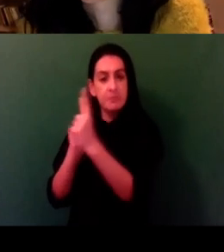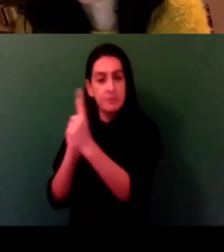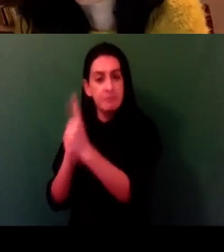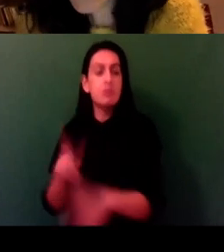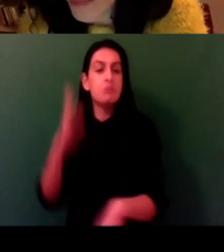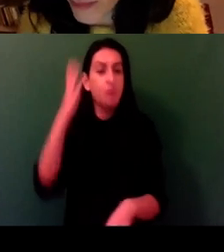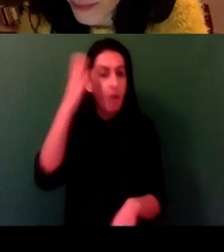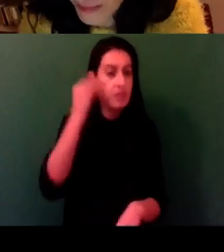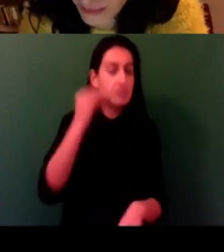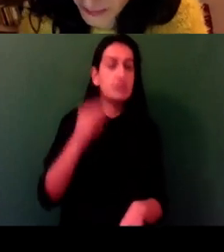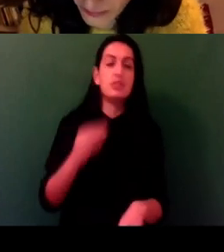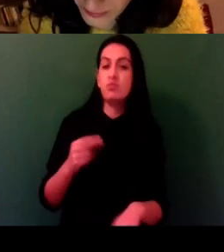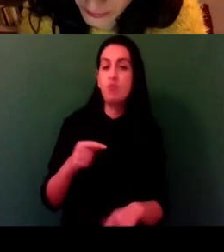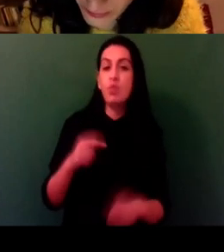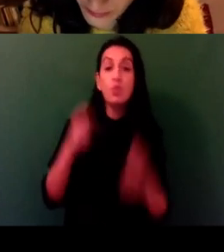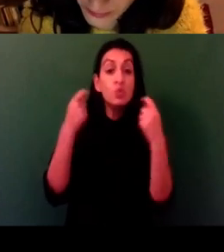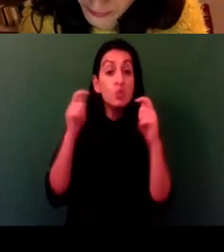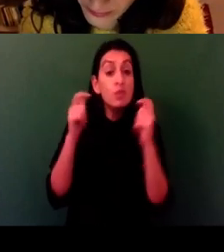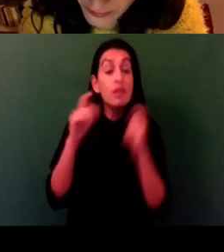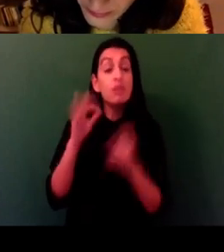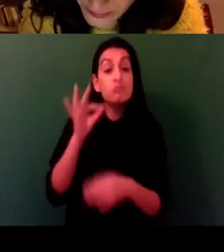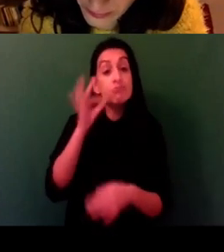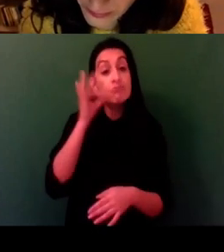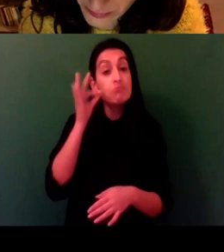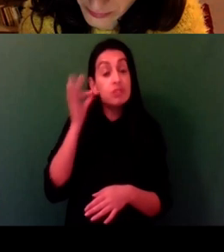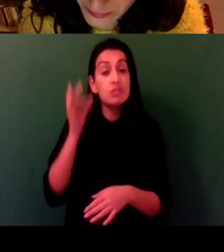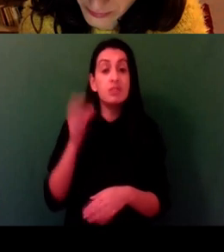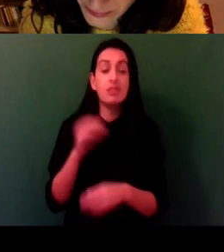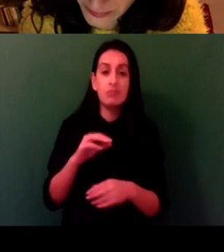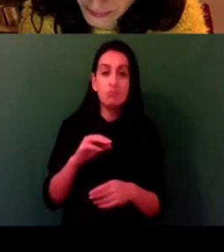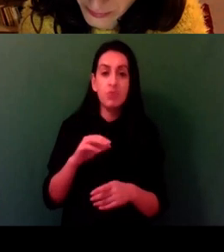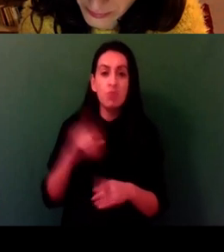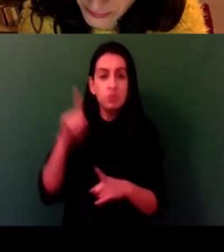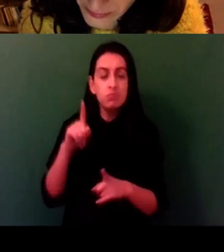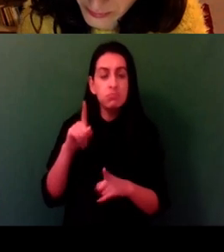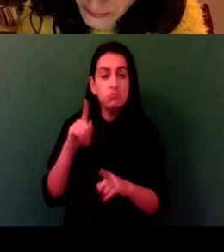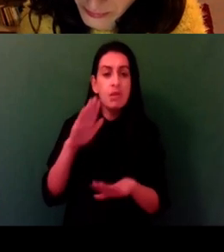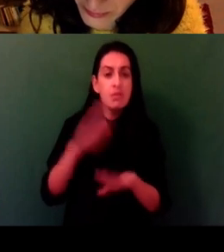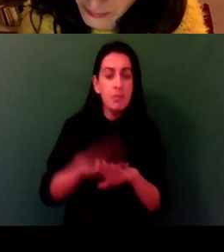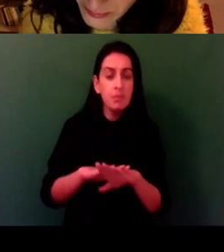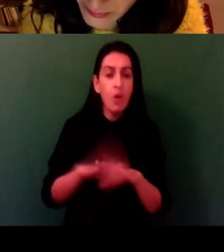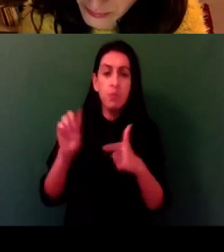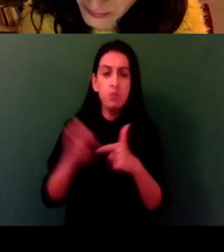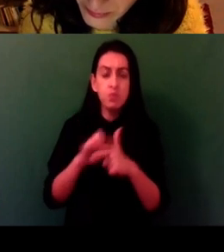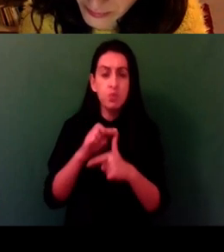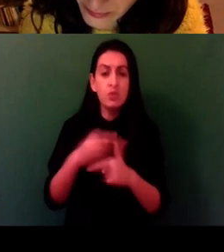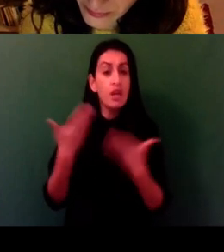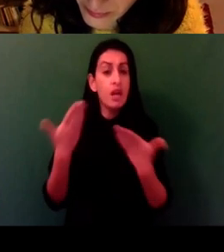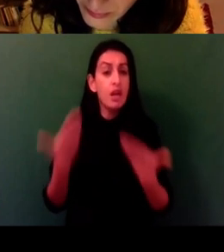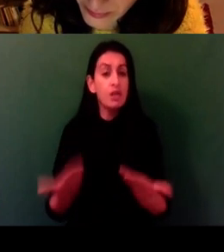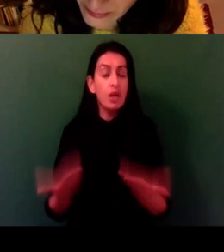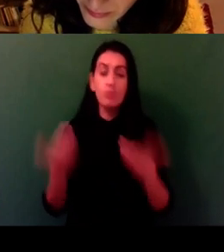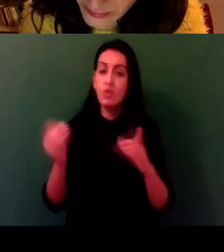kullanıcıların tasarımı daha çok benimsemene sağlayan bir araç olarak gördüğünü söylemişti. Bana da doğrusu ikna edici ve